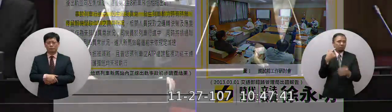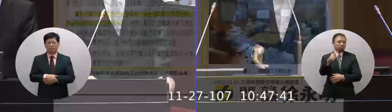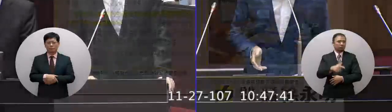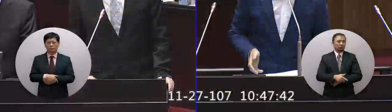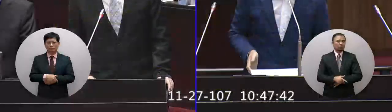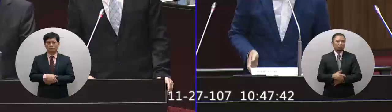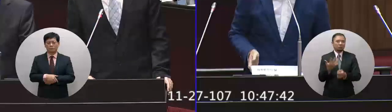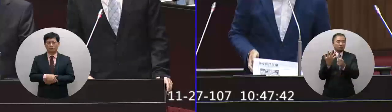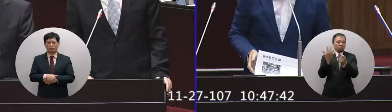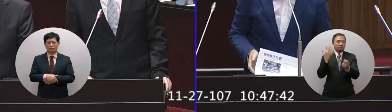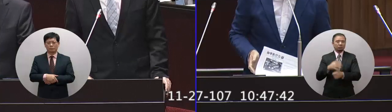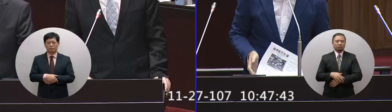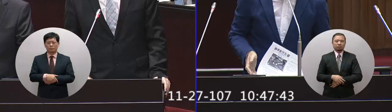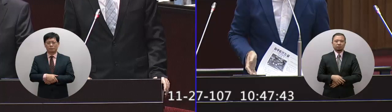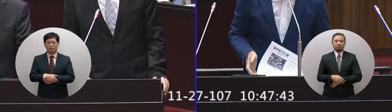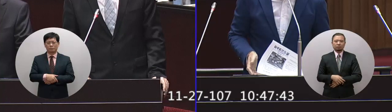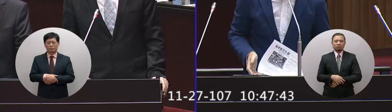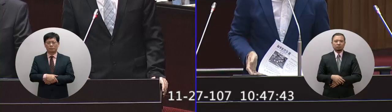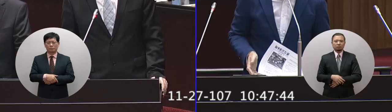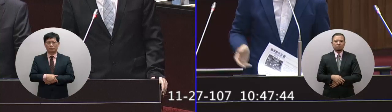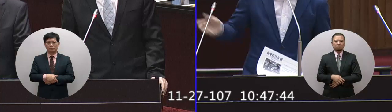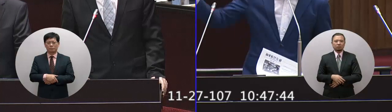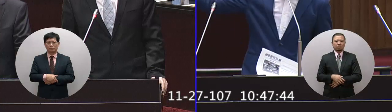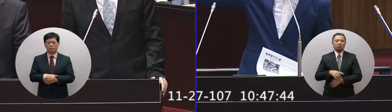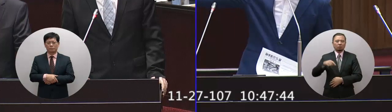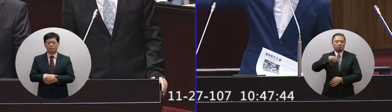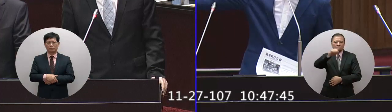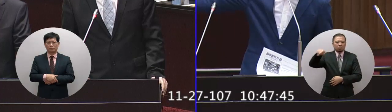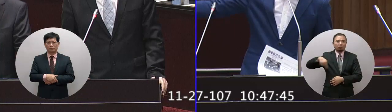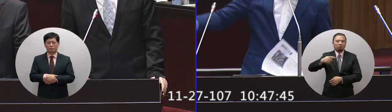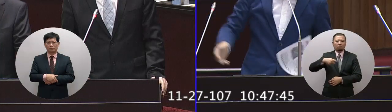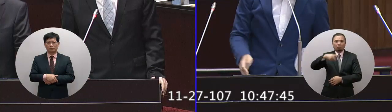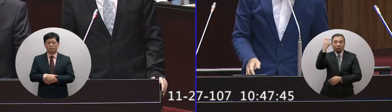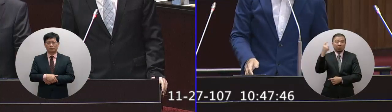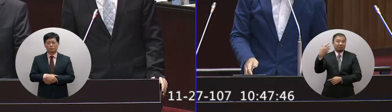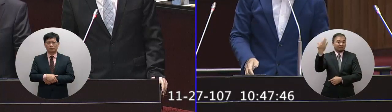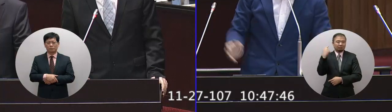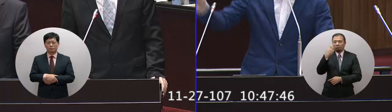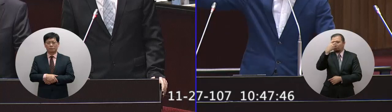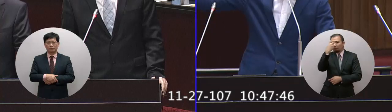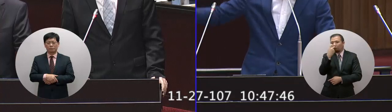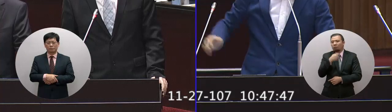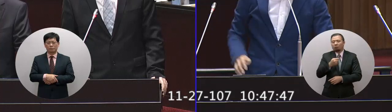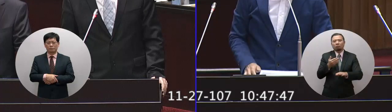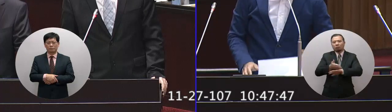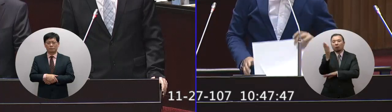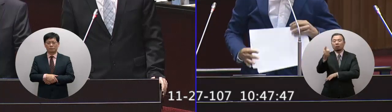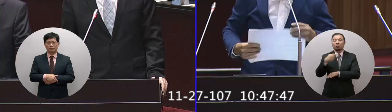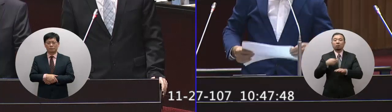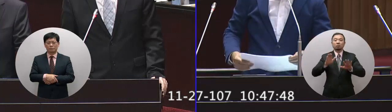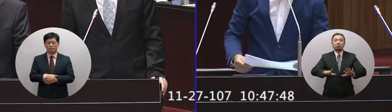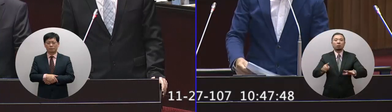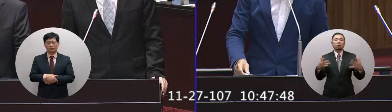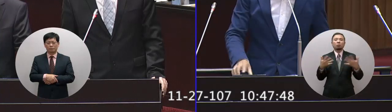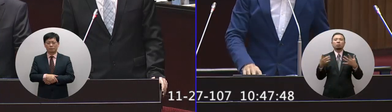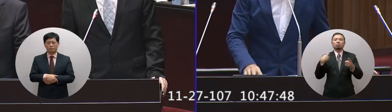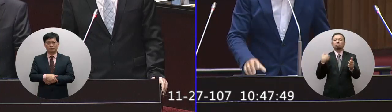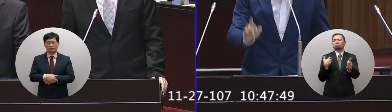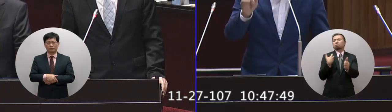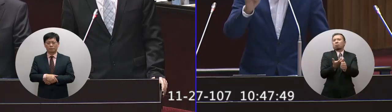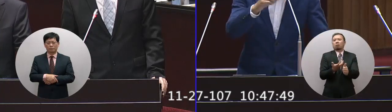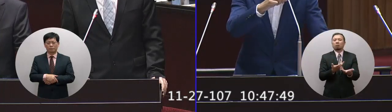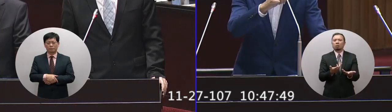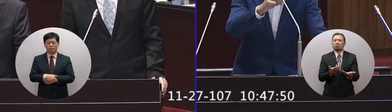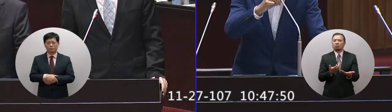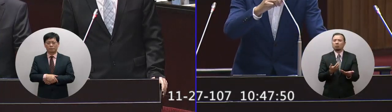啊，是5年前就知道 啊，当时验收通过啊，现在出问题，你们把责任推给他，好，因为我时间的